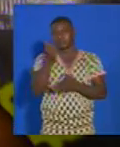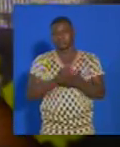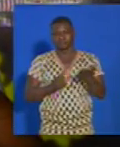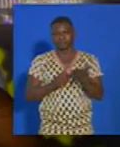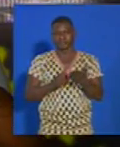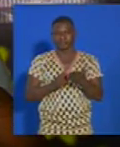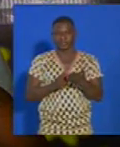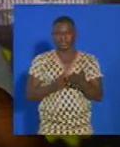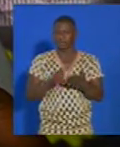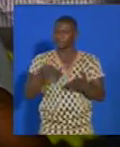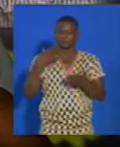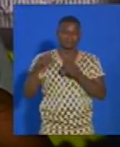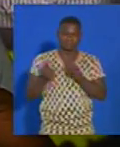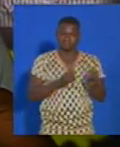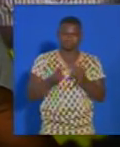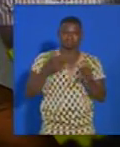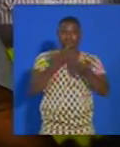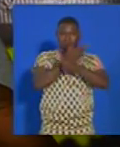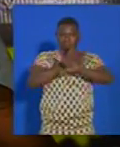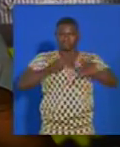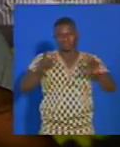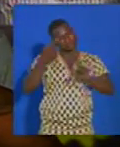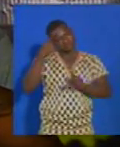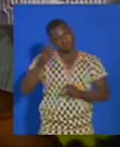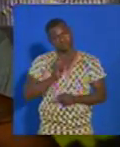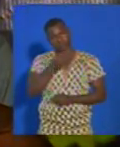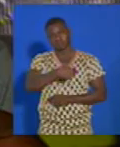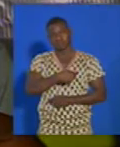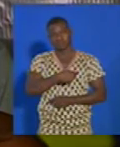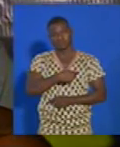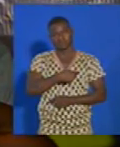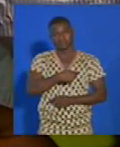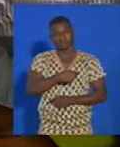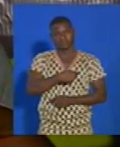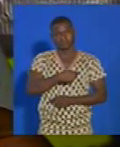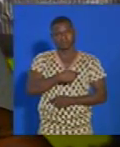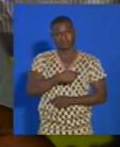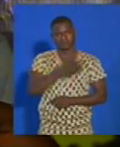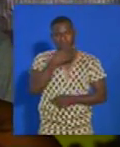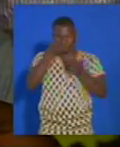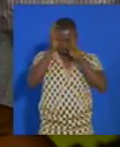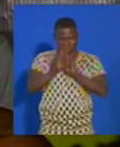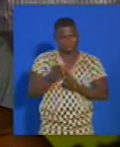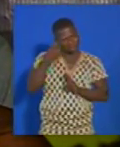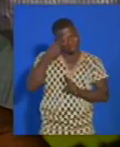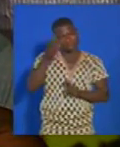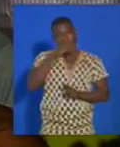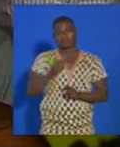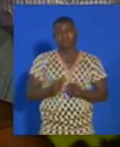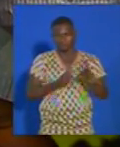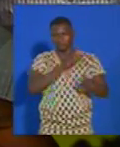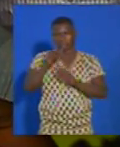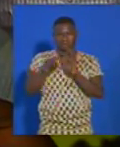se donnent au live. Parce que pour nous, le respect qu'on doit avoir pour le public doit passer par